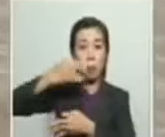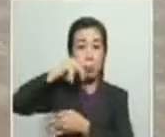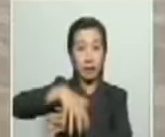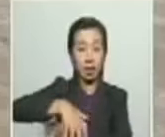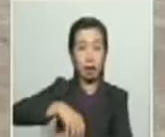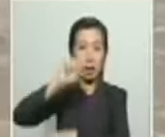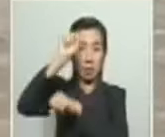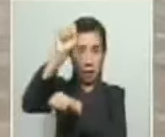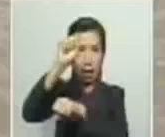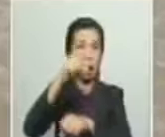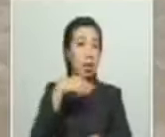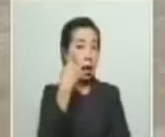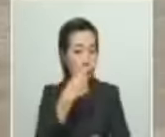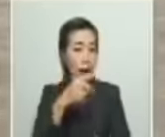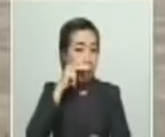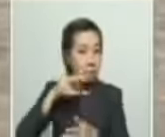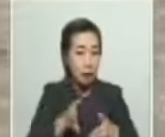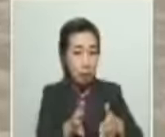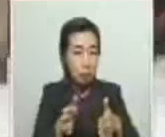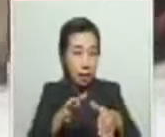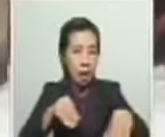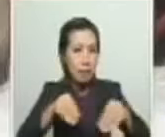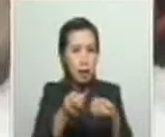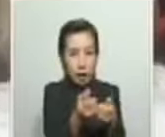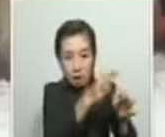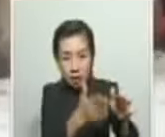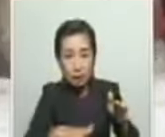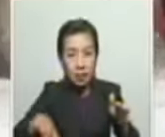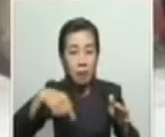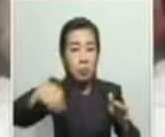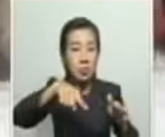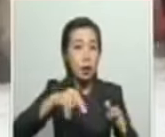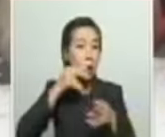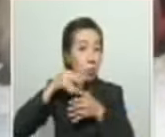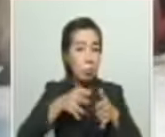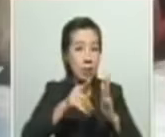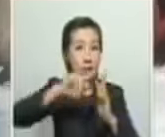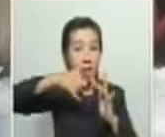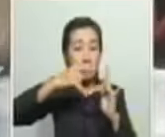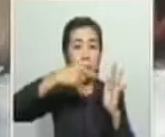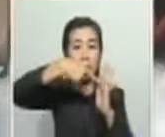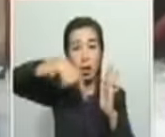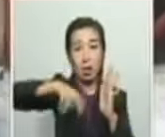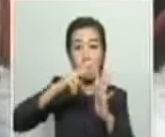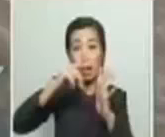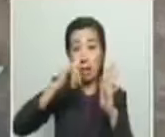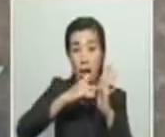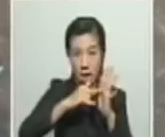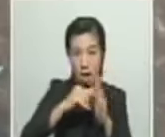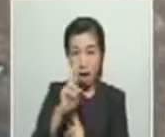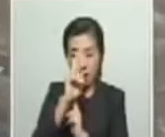นที่อาศัยอยู่ในลุ่มน้ําบริเวณที่ลุ่มต่ําบริเวณแม่น้ําเจ้าพระยานอกคันกั้นน้ํานะคะเตรียมรับกับสถาน